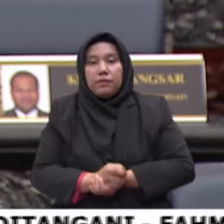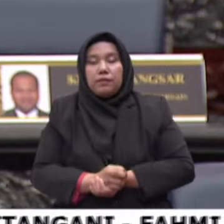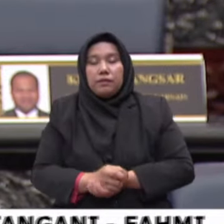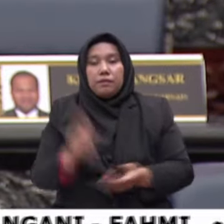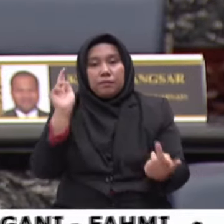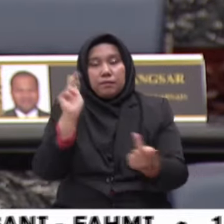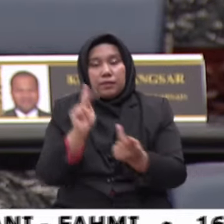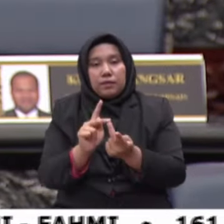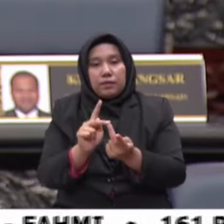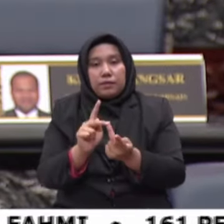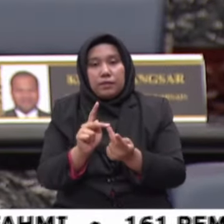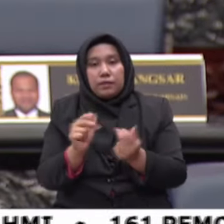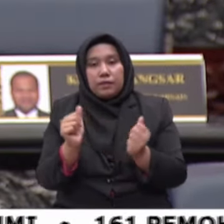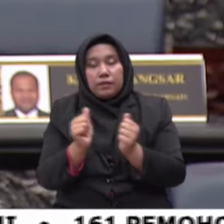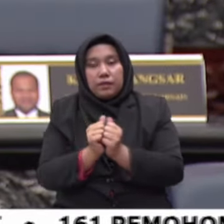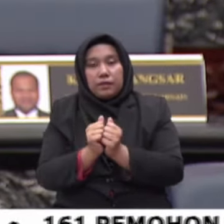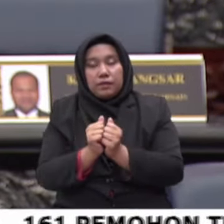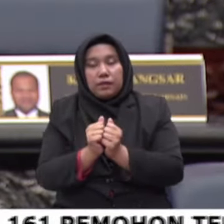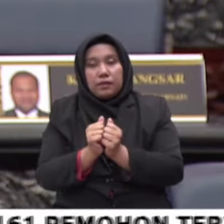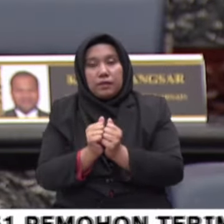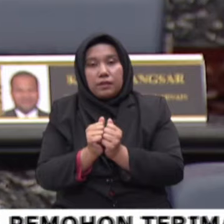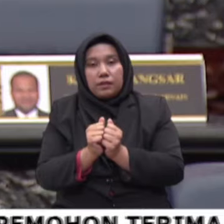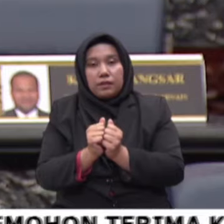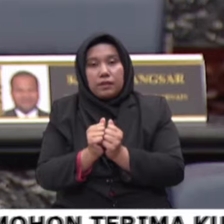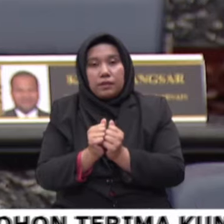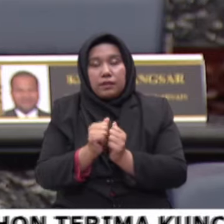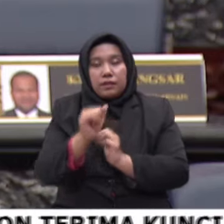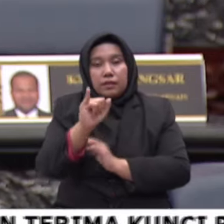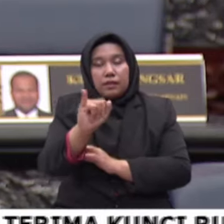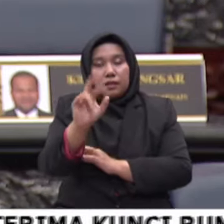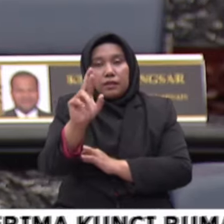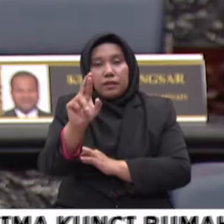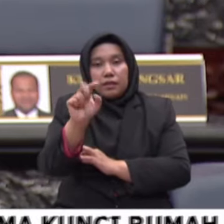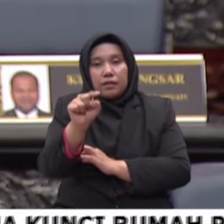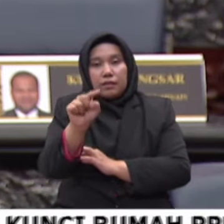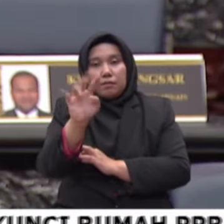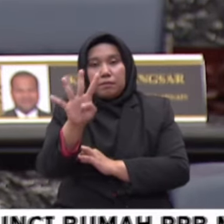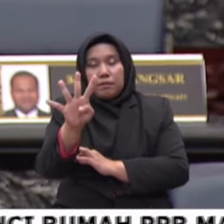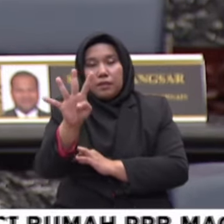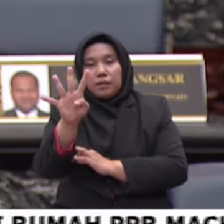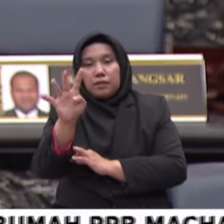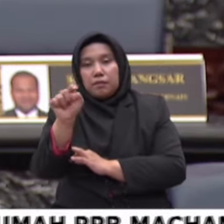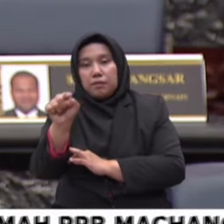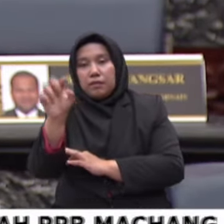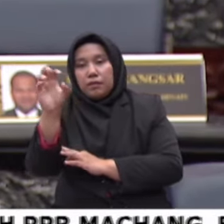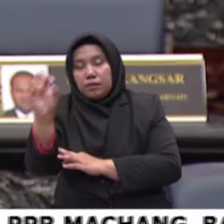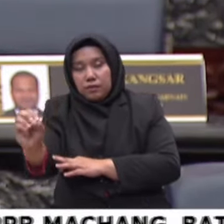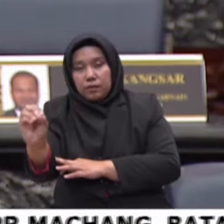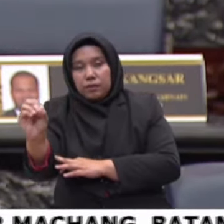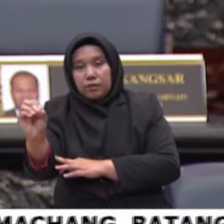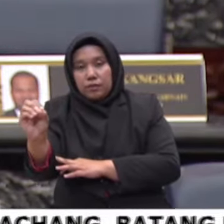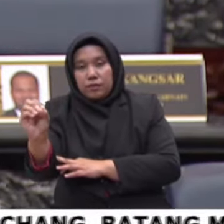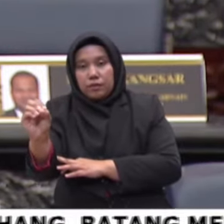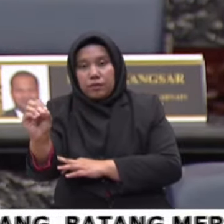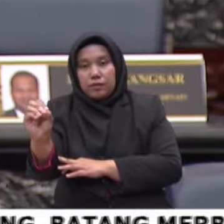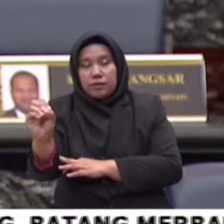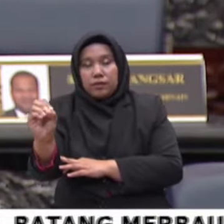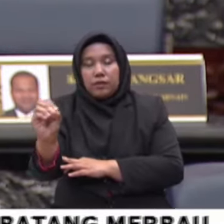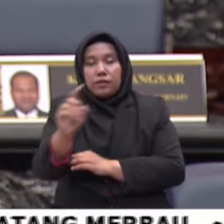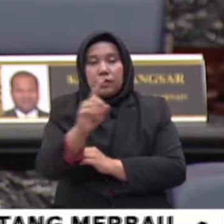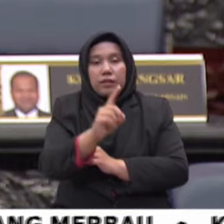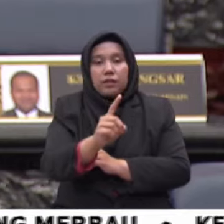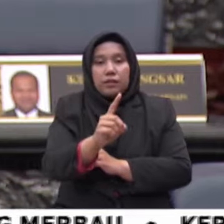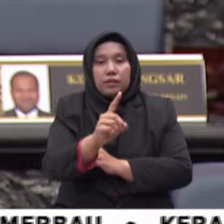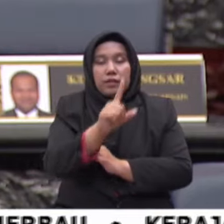bersesuaian dengan kita berada pada IR 4.0. Salah satu dari komponennya